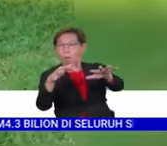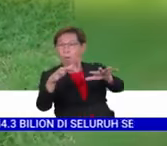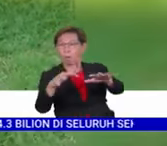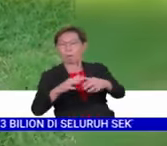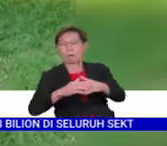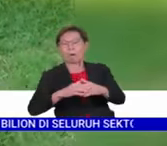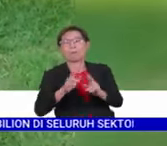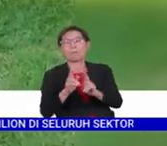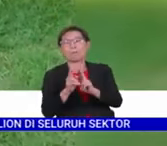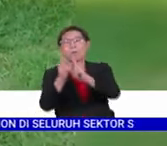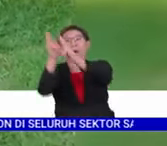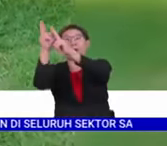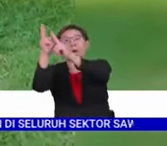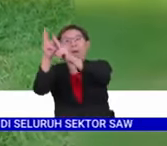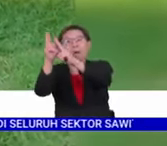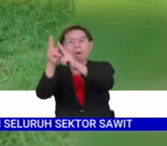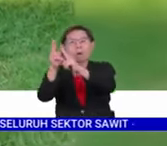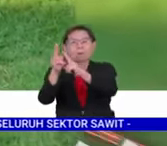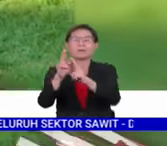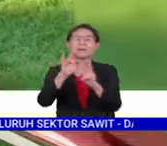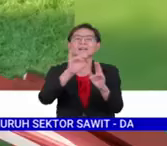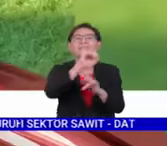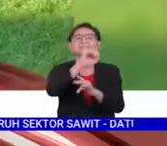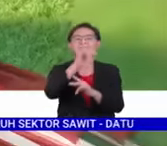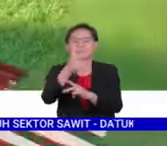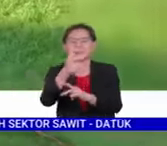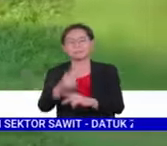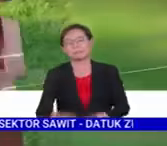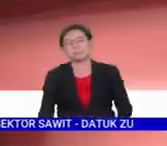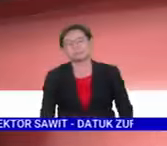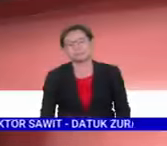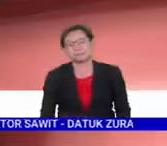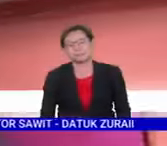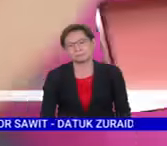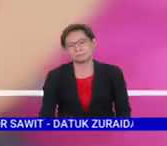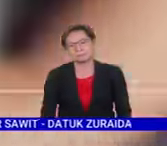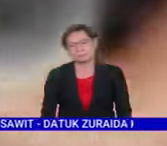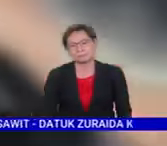selepas dimuat naik di Instagram.